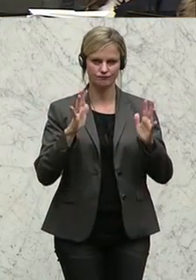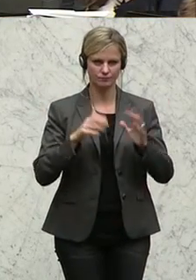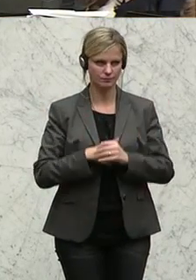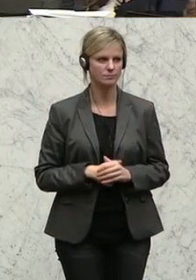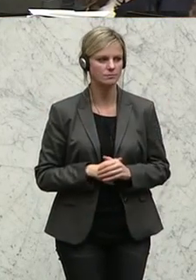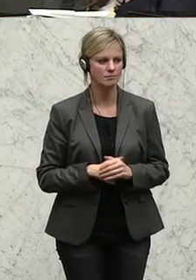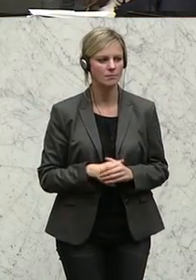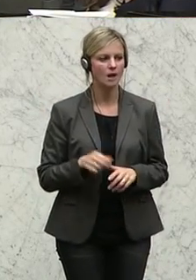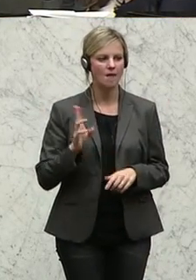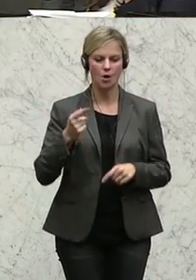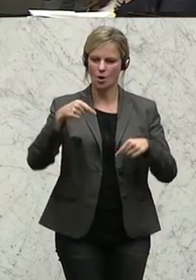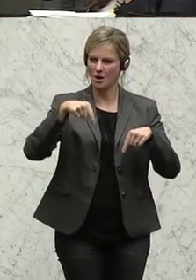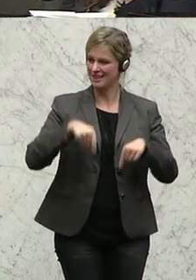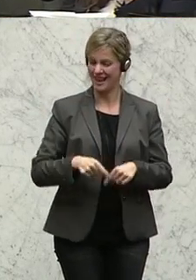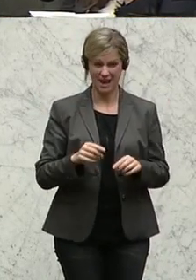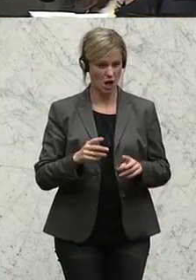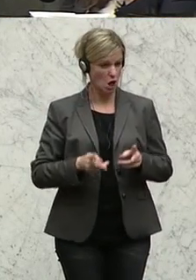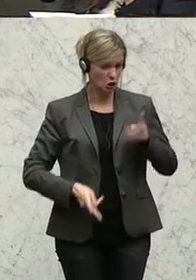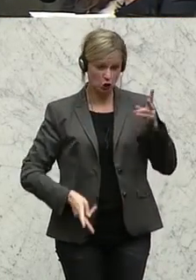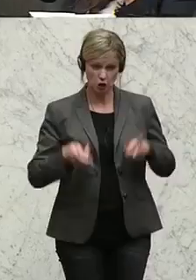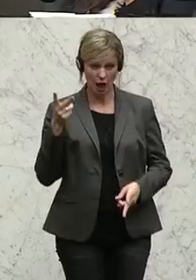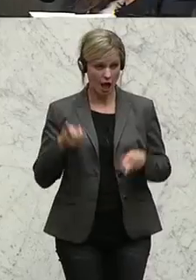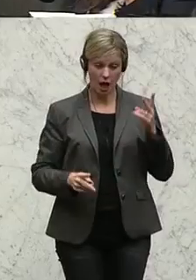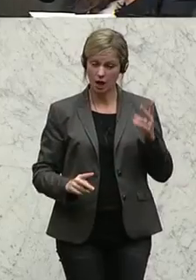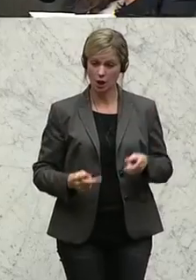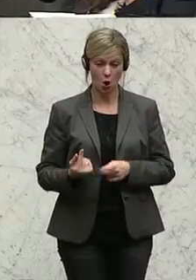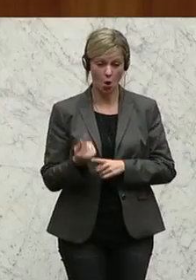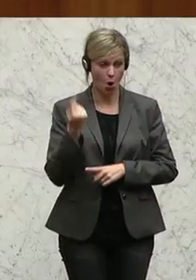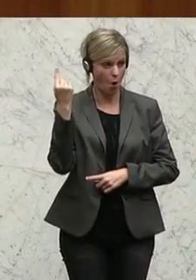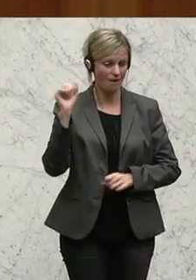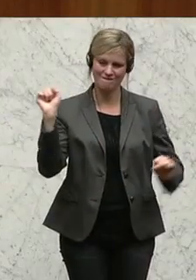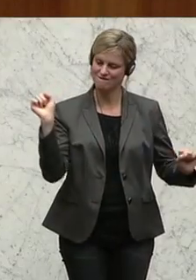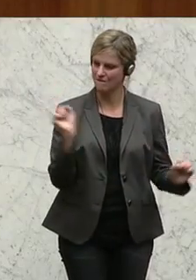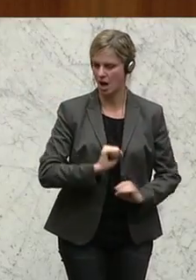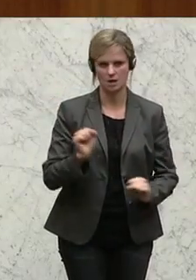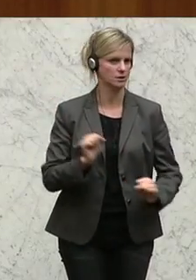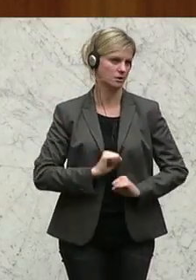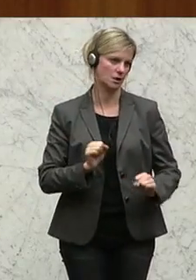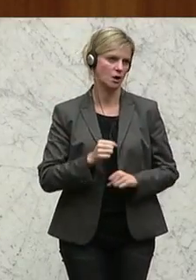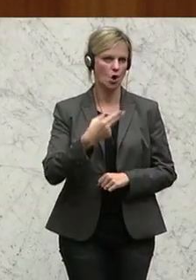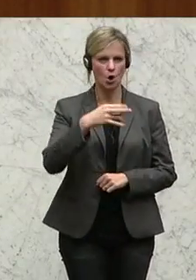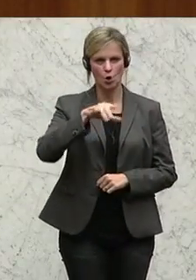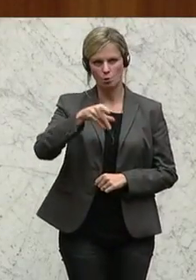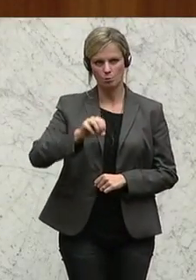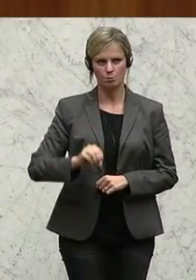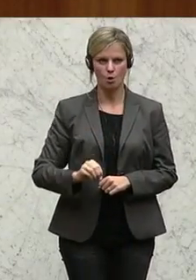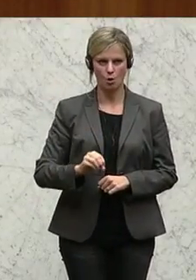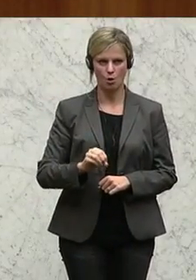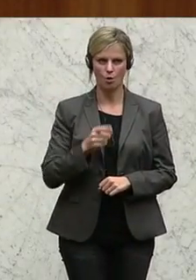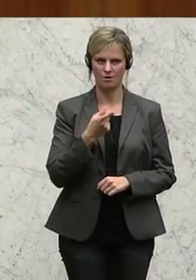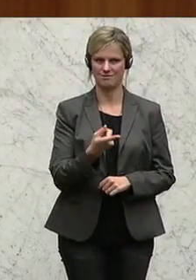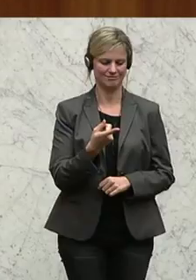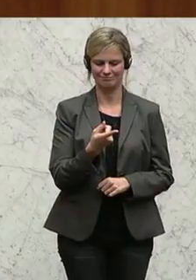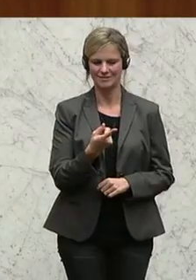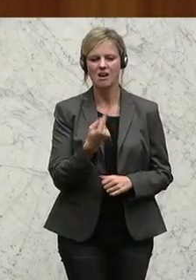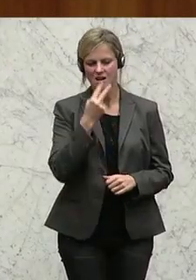Weil es hier einen astronomischen Schaden verursacht hat, und es ist nur die Hypo systematisch und symptomatisch für dieses